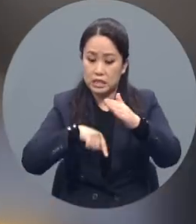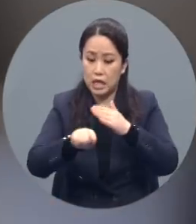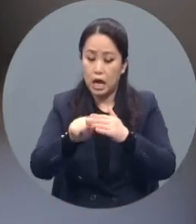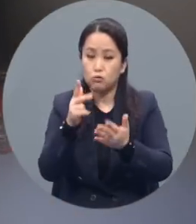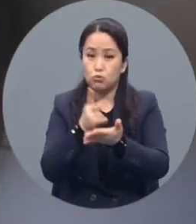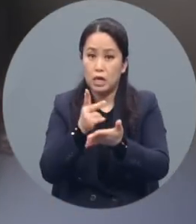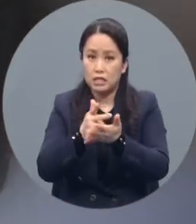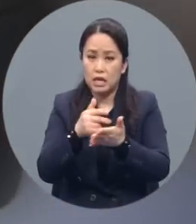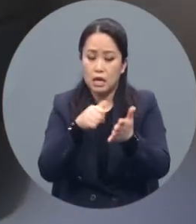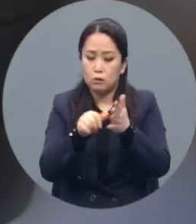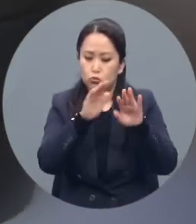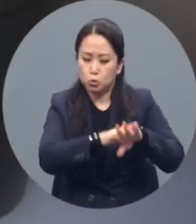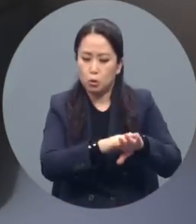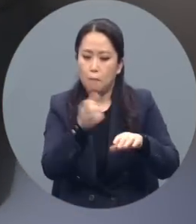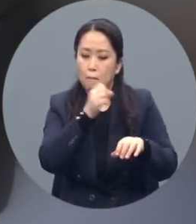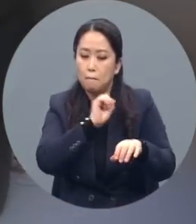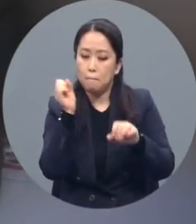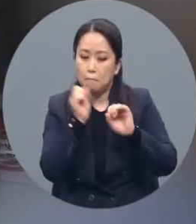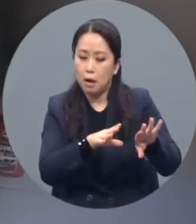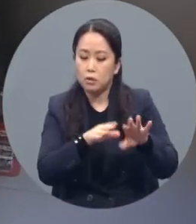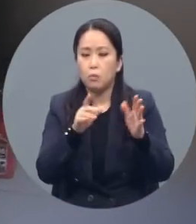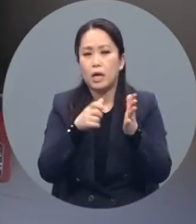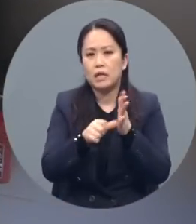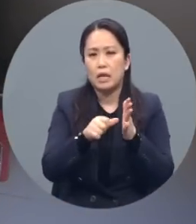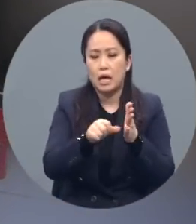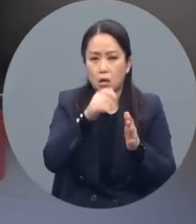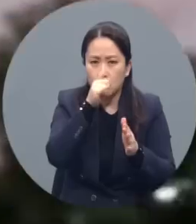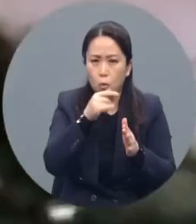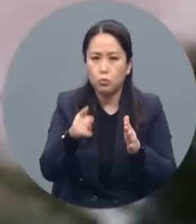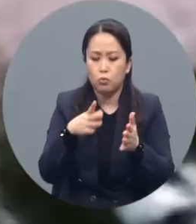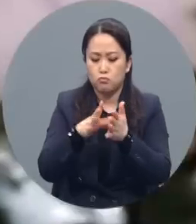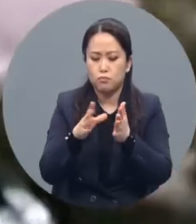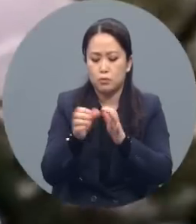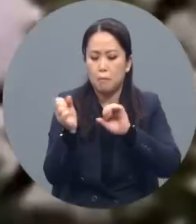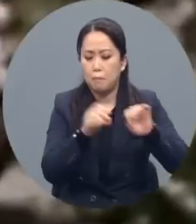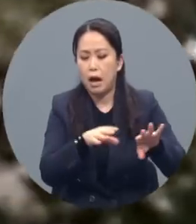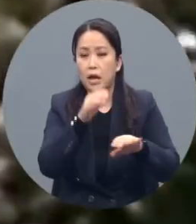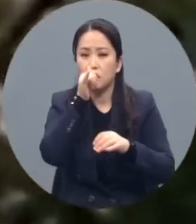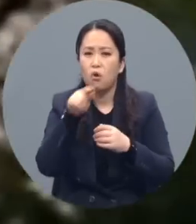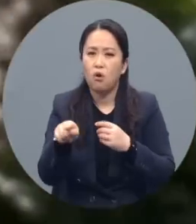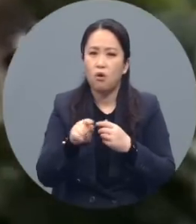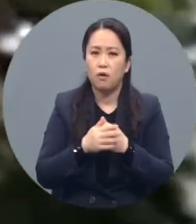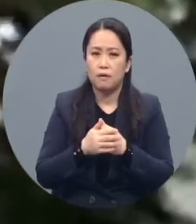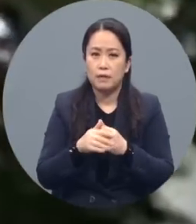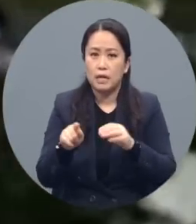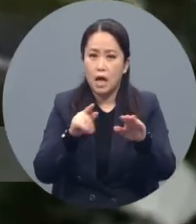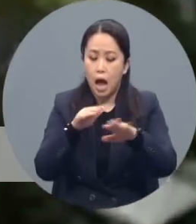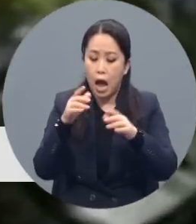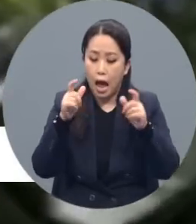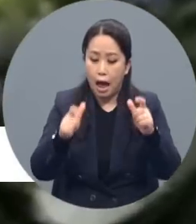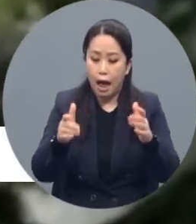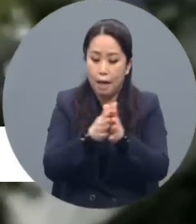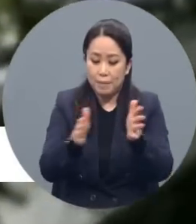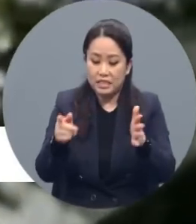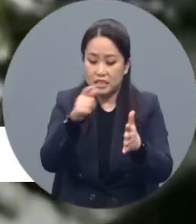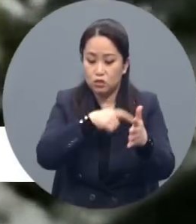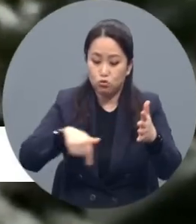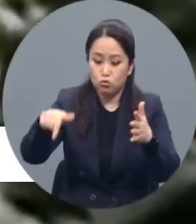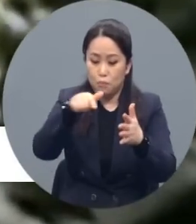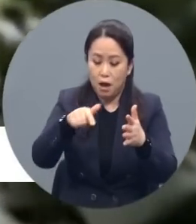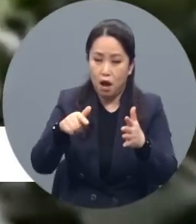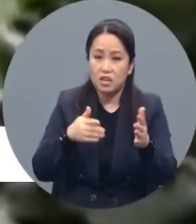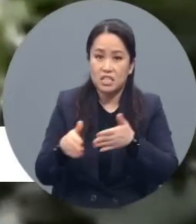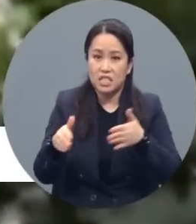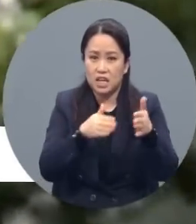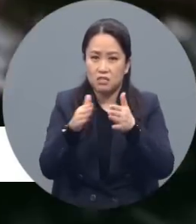놓고 간 타이어 4개와 자동차 부품이 그대로 남아있습니다. 이 차량들은 아파트 주변 도로에서 수시로 굉음을